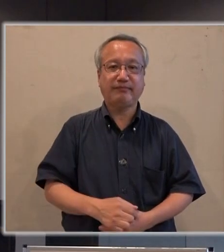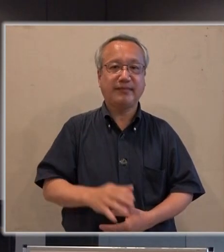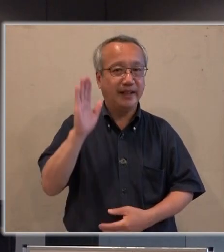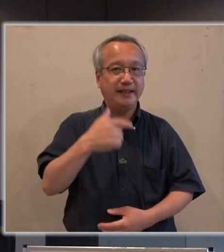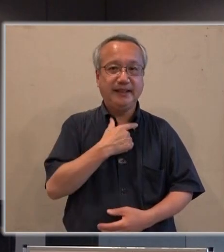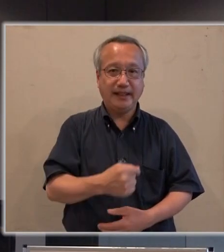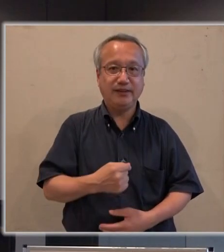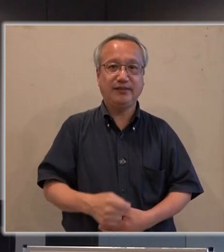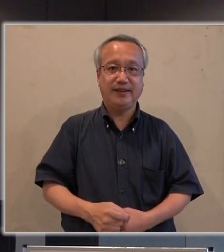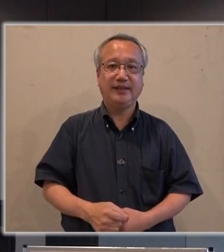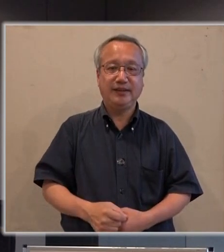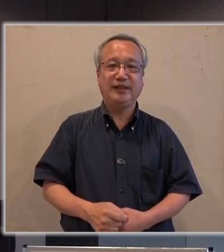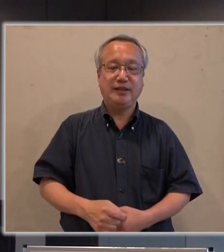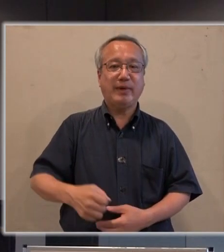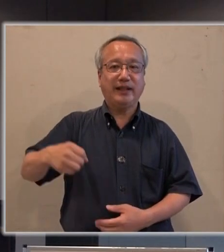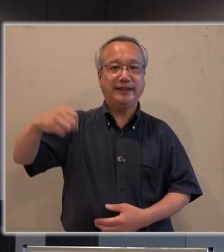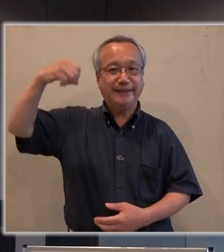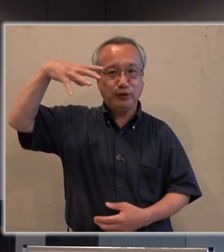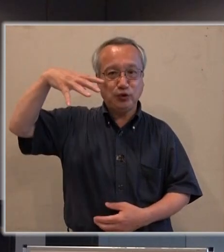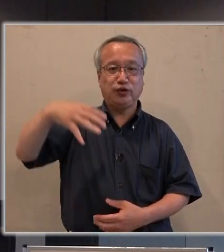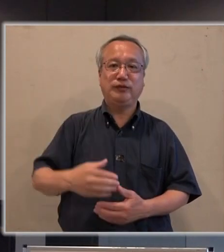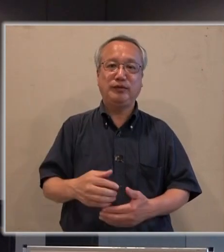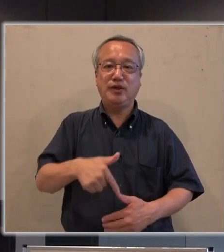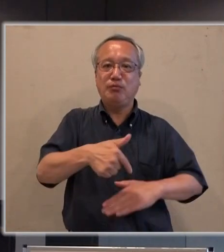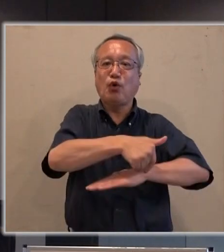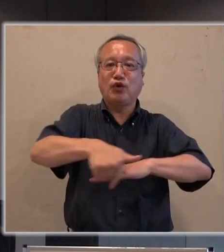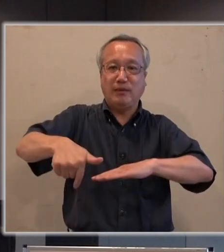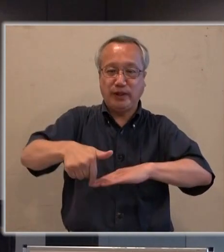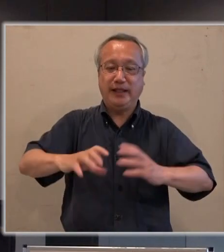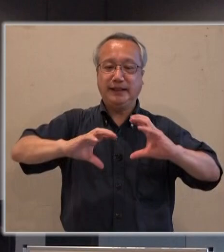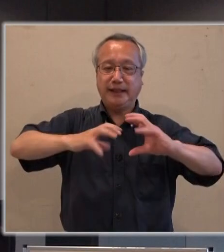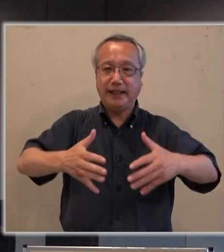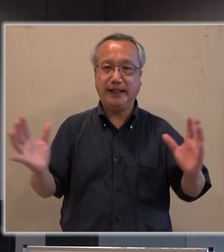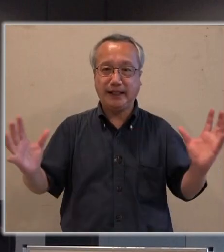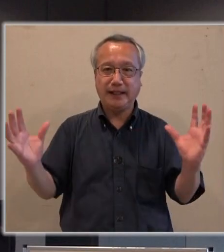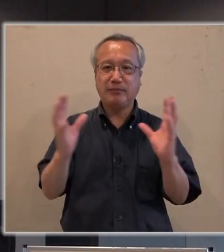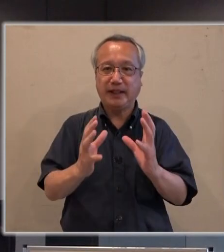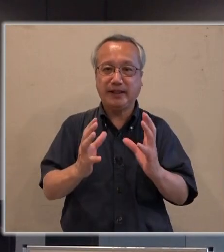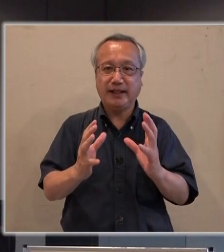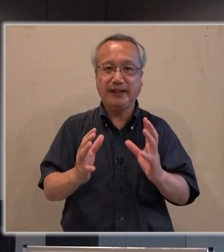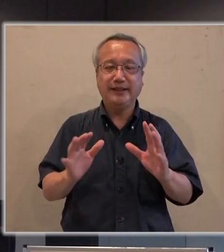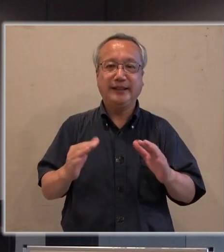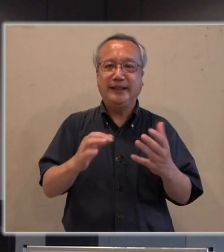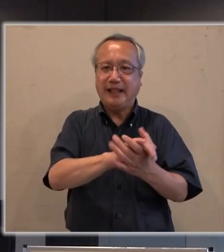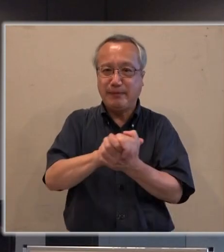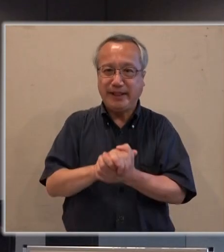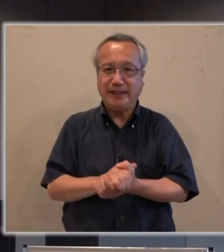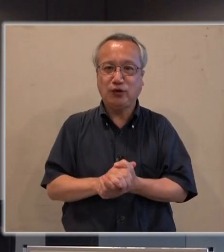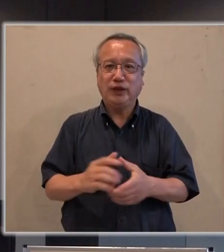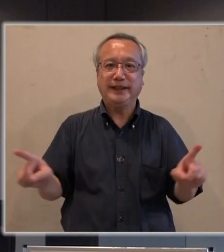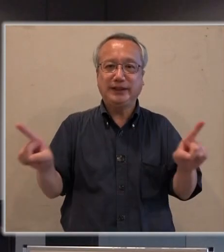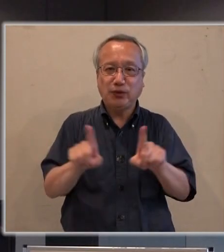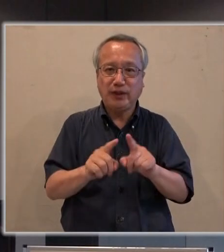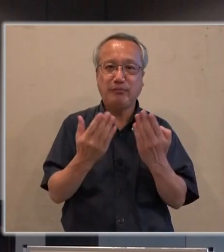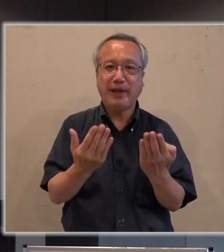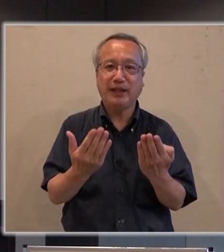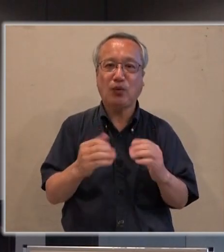する修士号プログラムで世界から集まった豊かな仲間たちと一緒に勉強しています